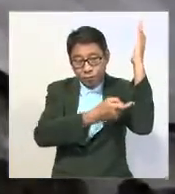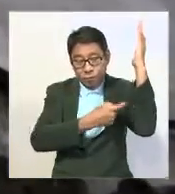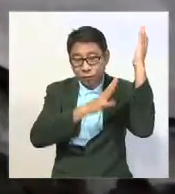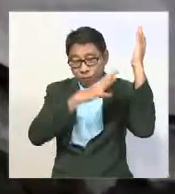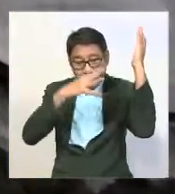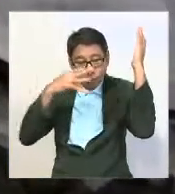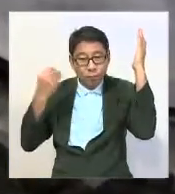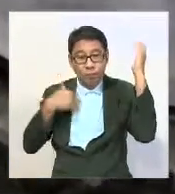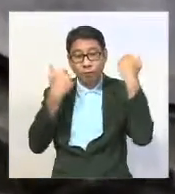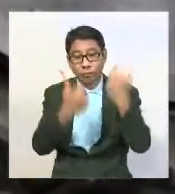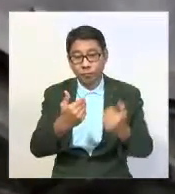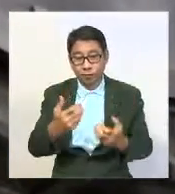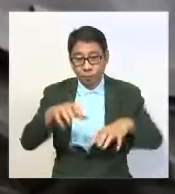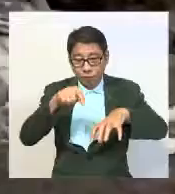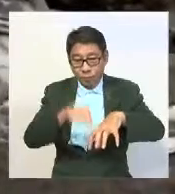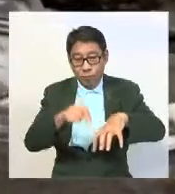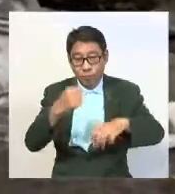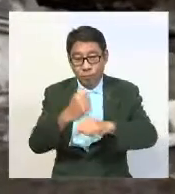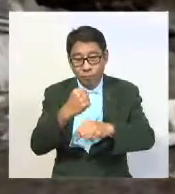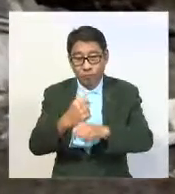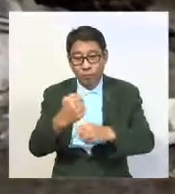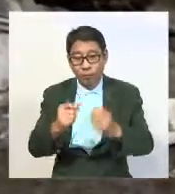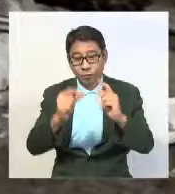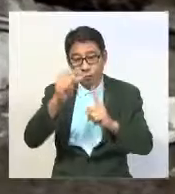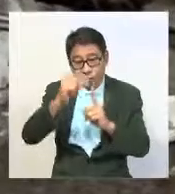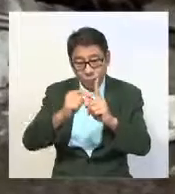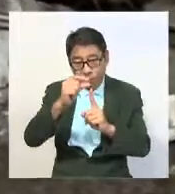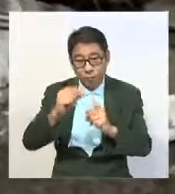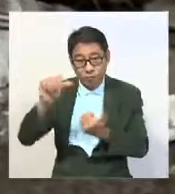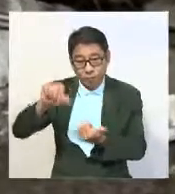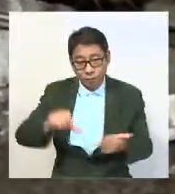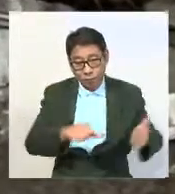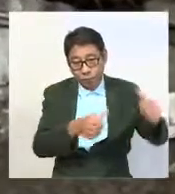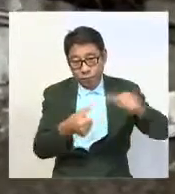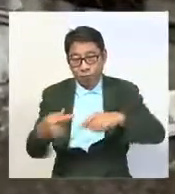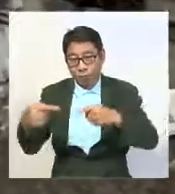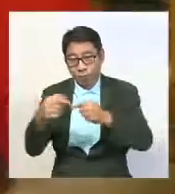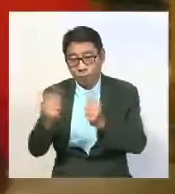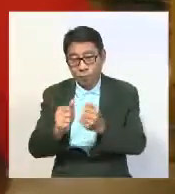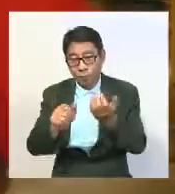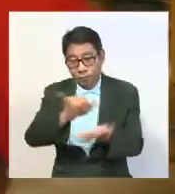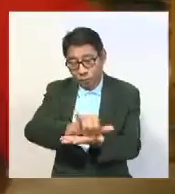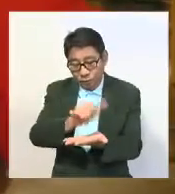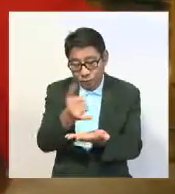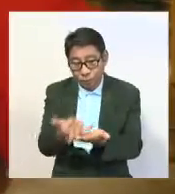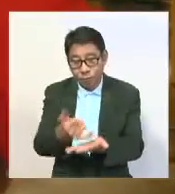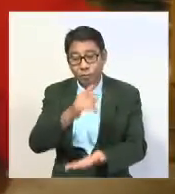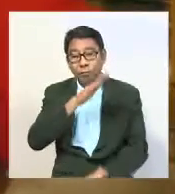อมสถานที่ผลิตก็เหมือนกันมันอุณหภูมิอากาศมันเหมาะสำหรับย่างหมูย่าง